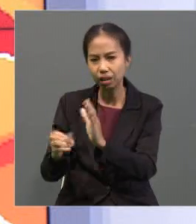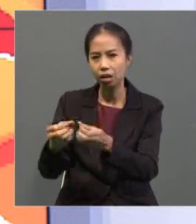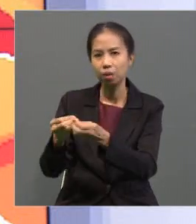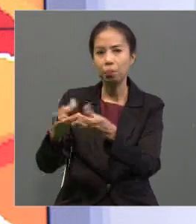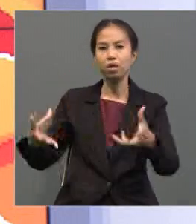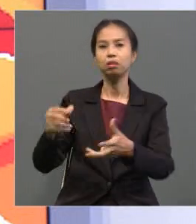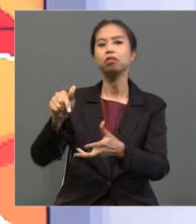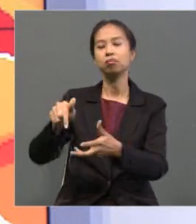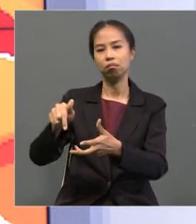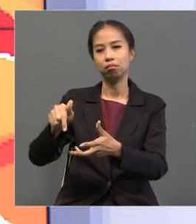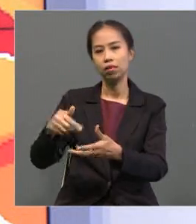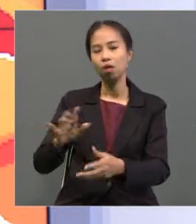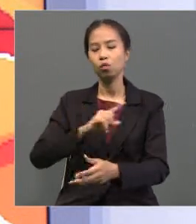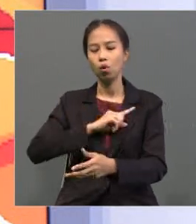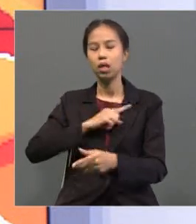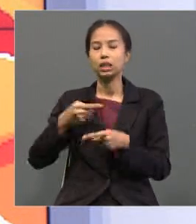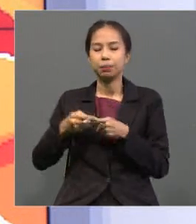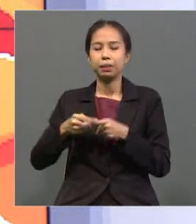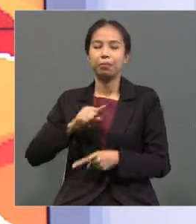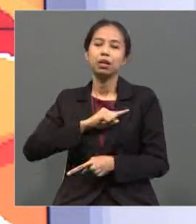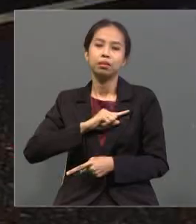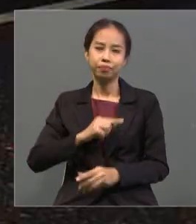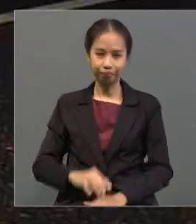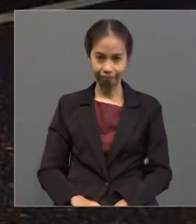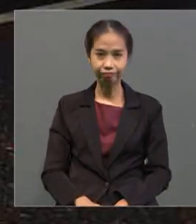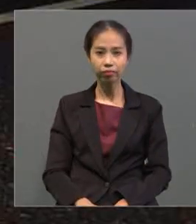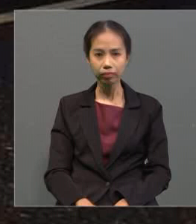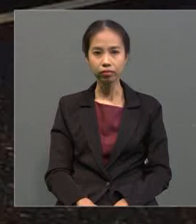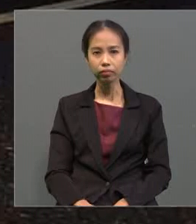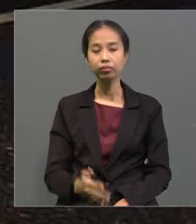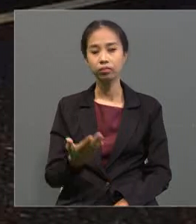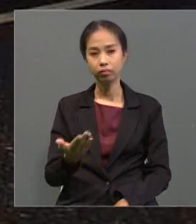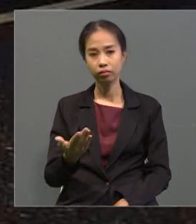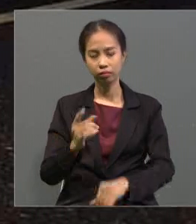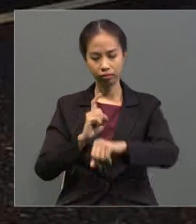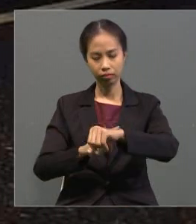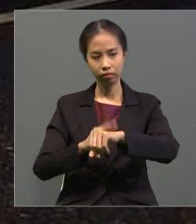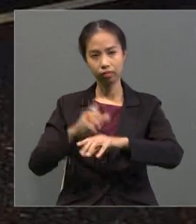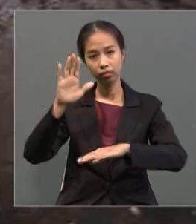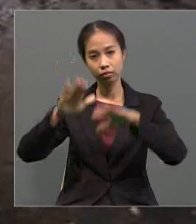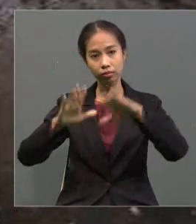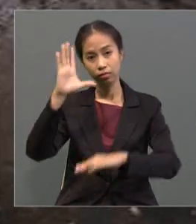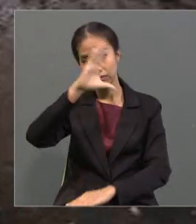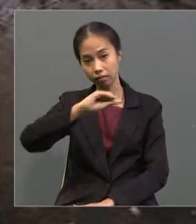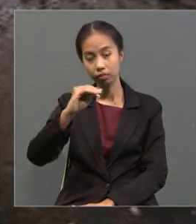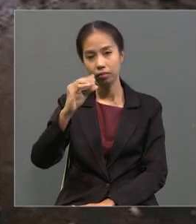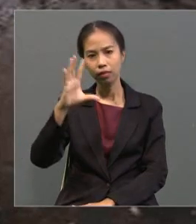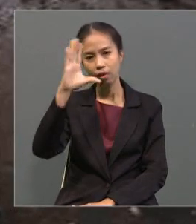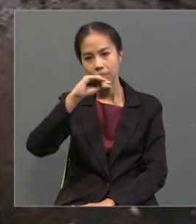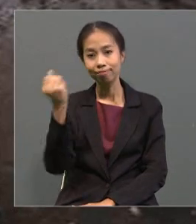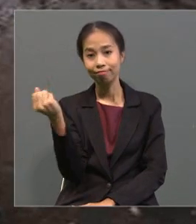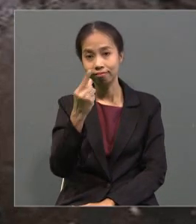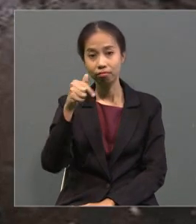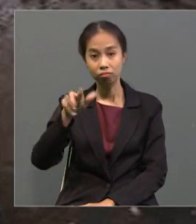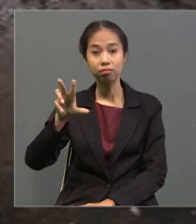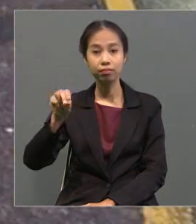ทำงานขึ้นก่อนจนตัวเขาเองได้รับบาดเจ็บนะครับเหตุการณ์เกิดขึ้นช่วงประมาณตี 1ครึ่งเมื่อคืนนี้นะครับบริเวณทาง